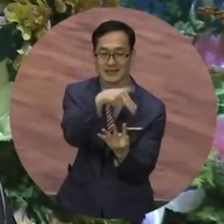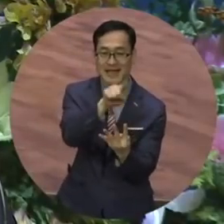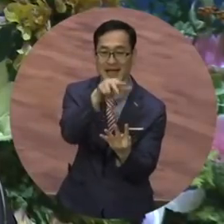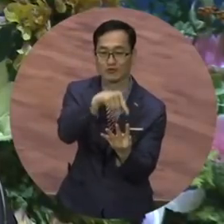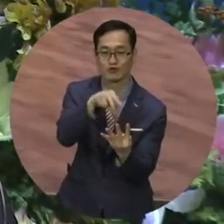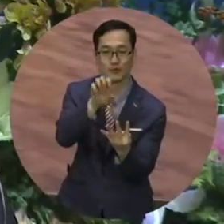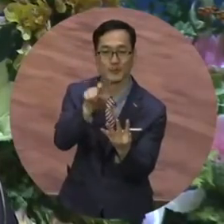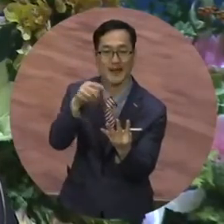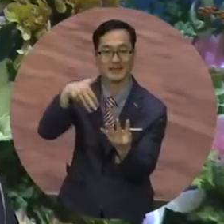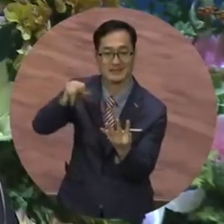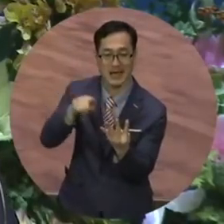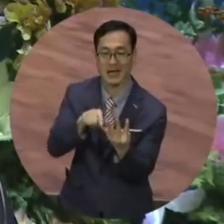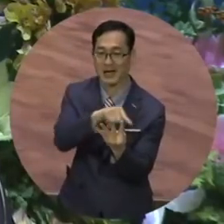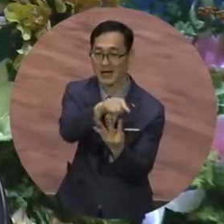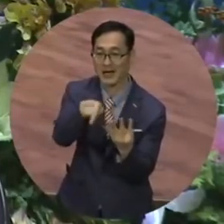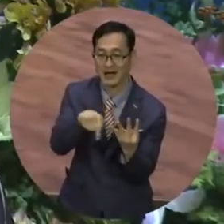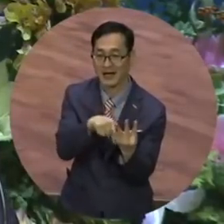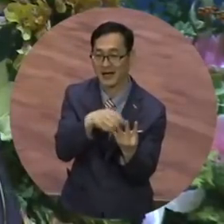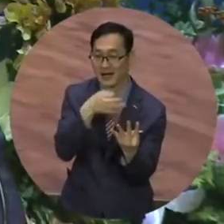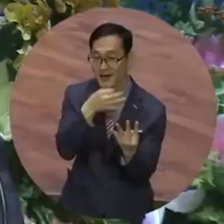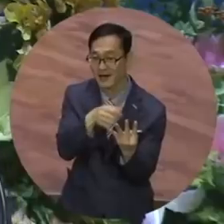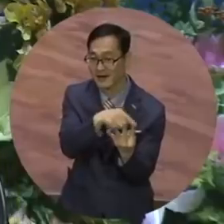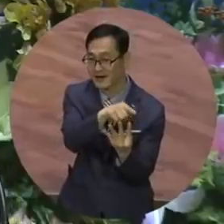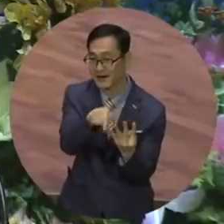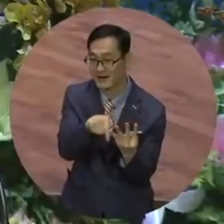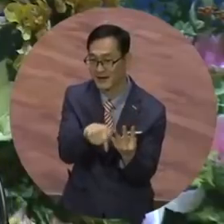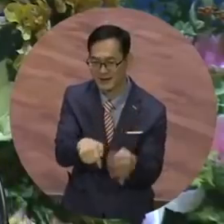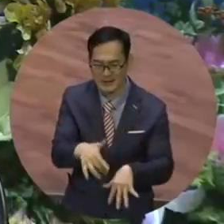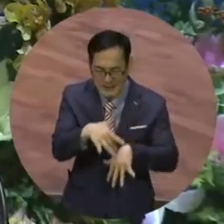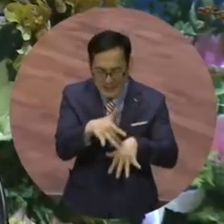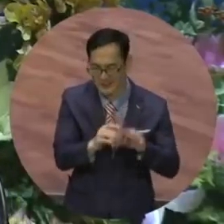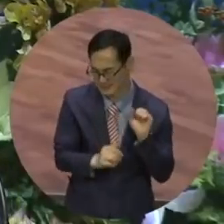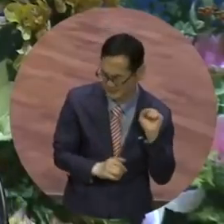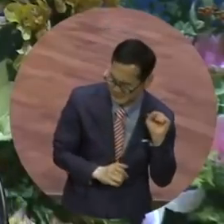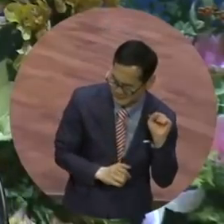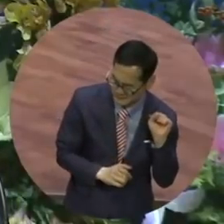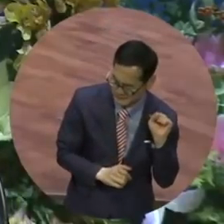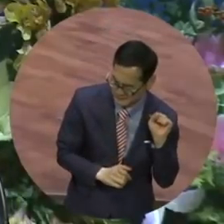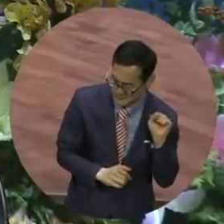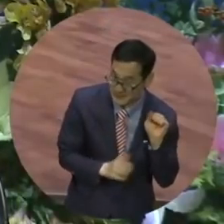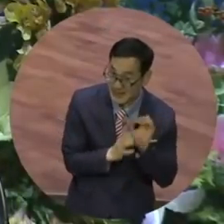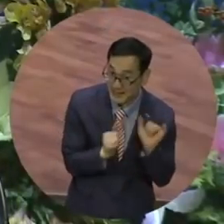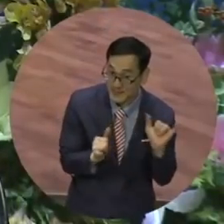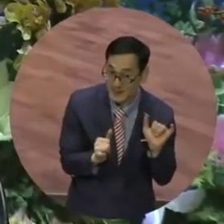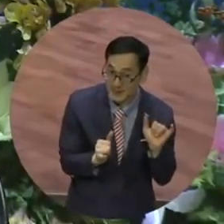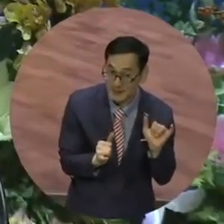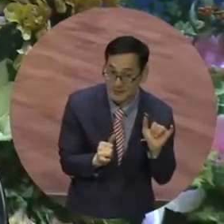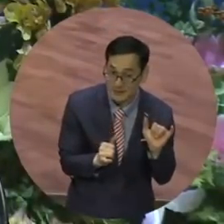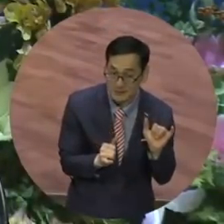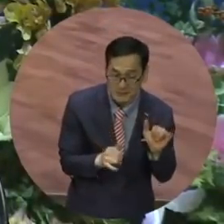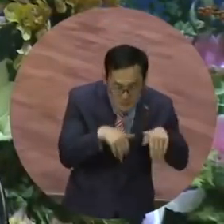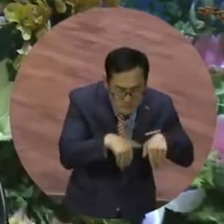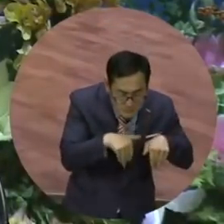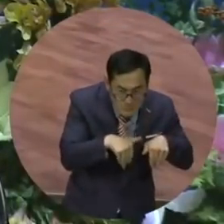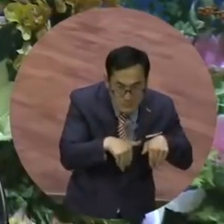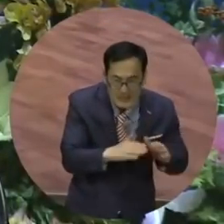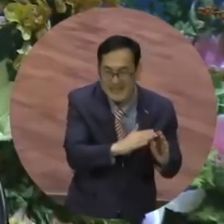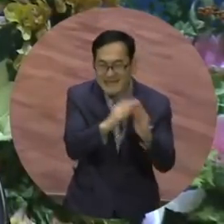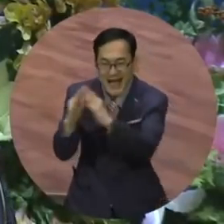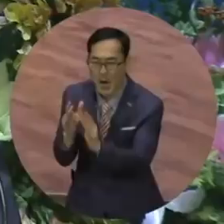그래서 이 사단에 잡힌 사람 사단 시기들어야 돼요. 함부로 이사 가다 날 잡아야